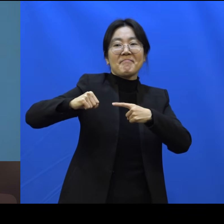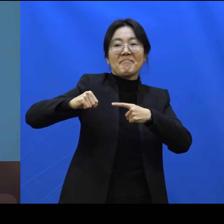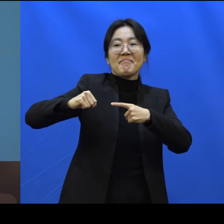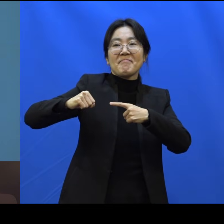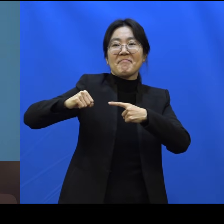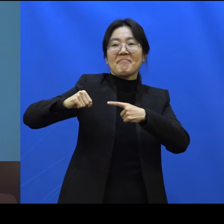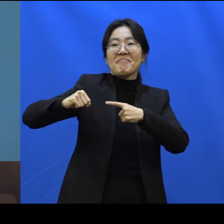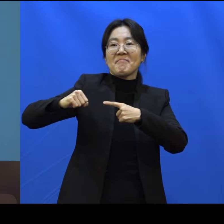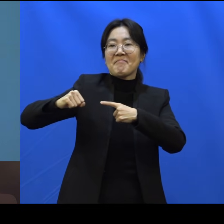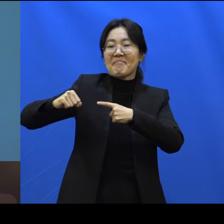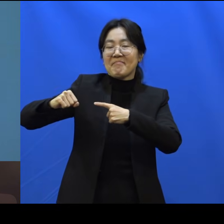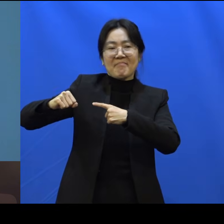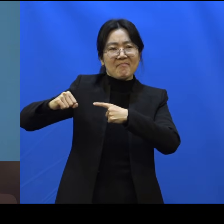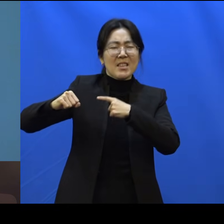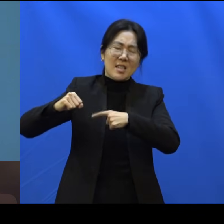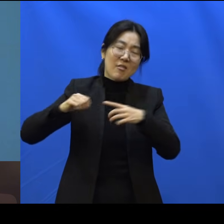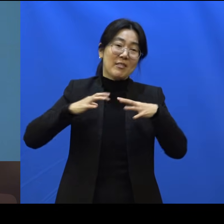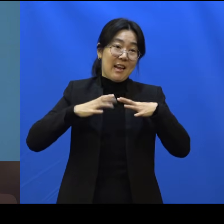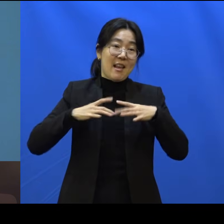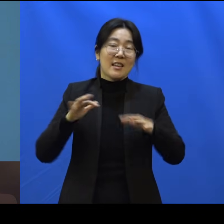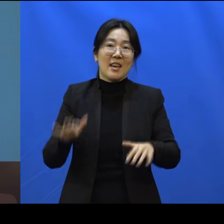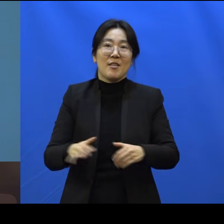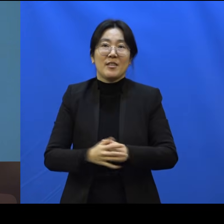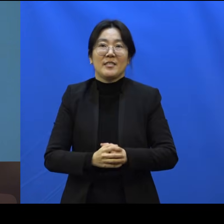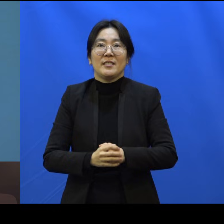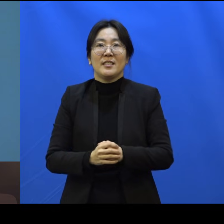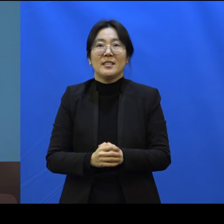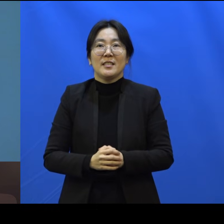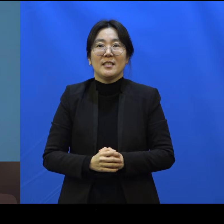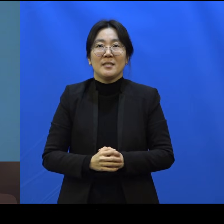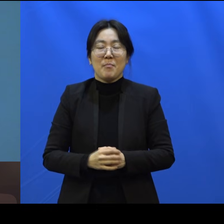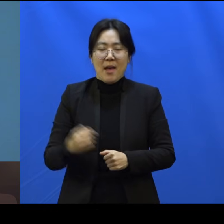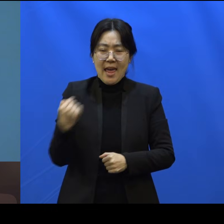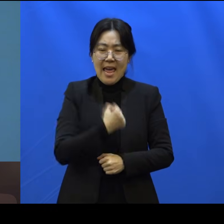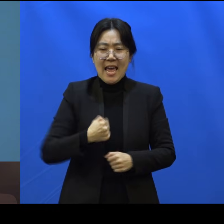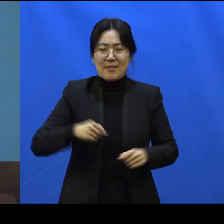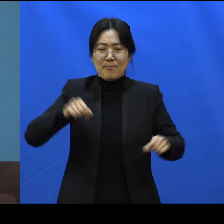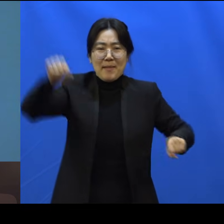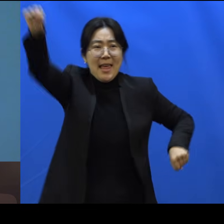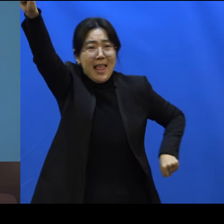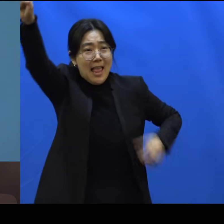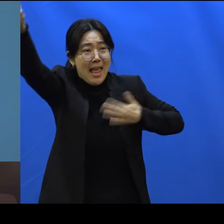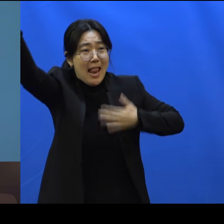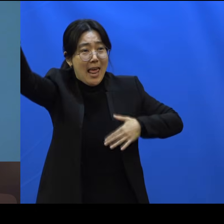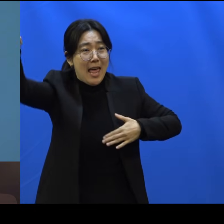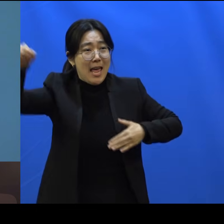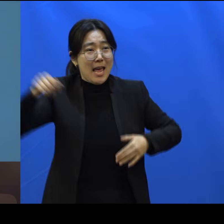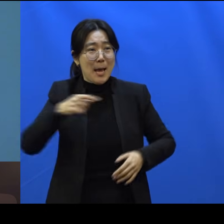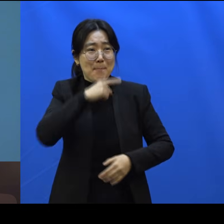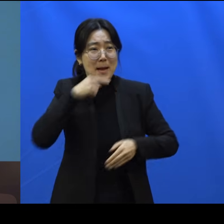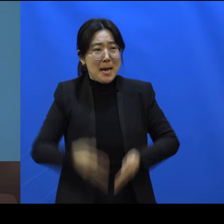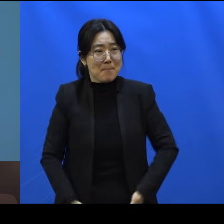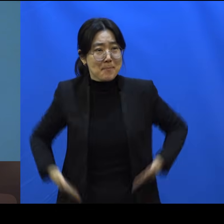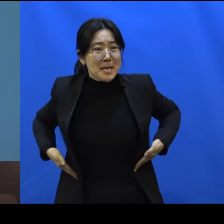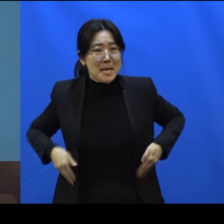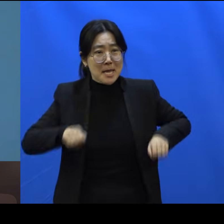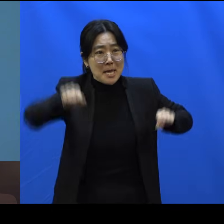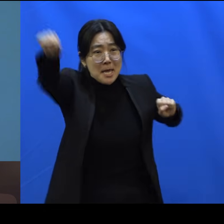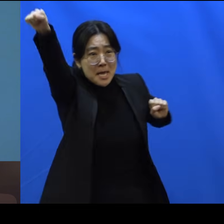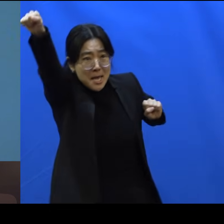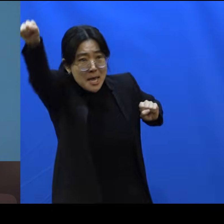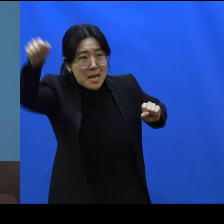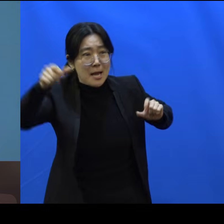슈퍼우먼, 또 뭐 뱀맨, 뭐 하여튼 뭐 할리우드 영화들도 보면 다 막 람보, 뭐